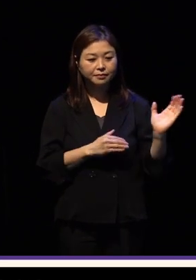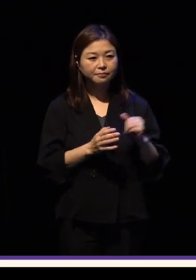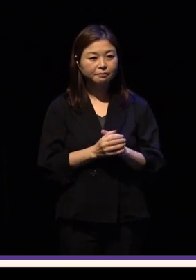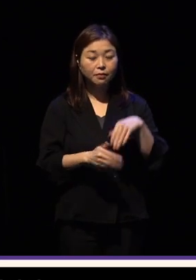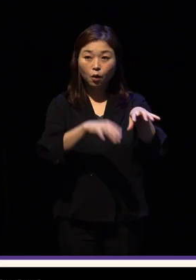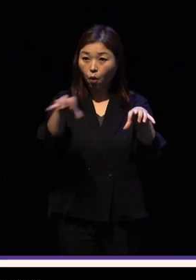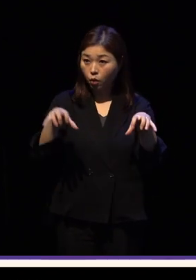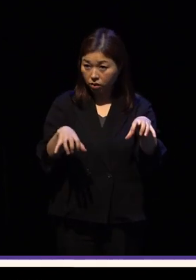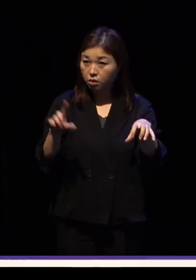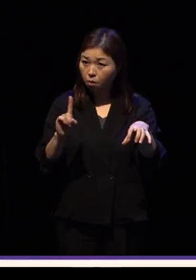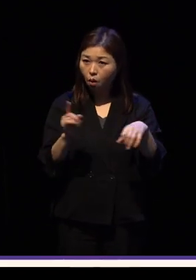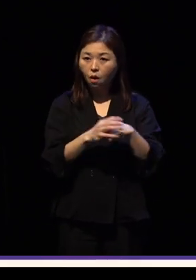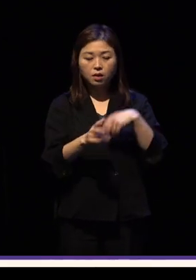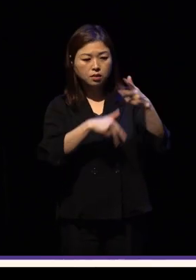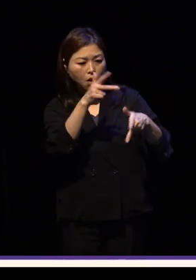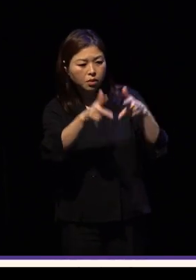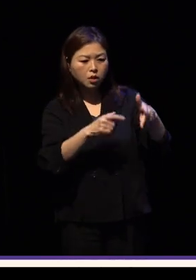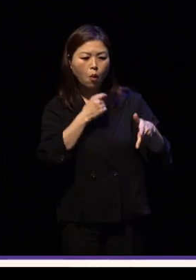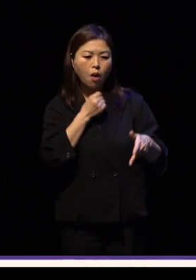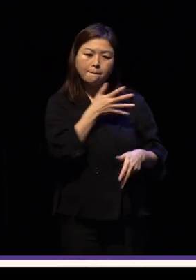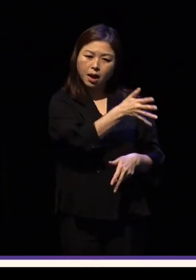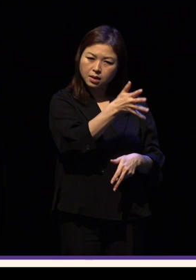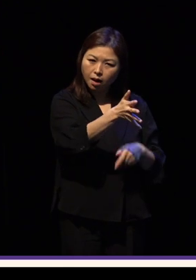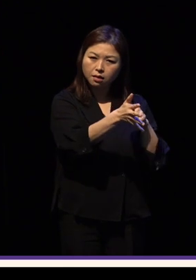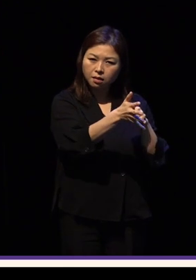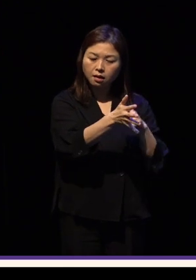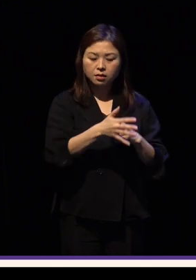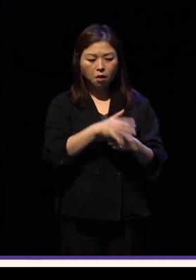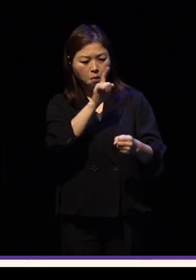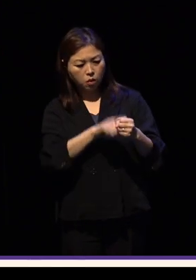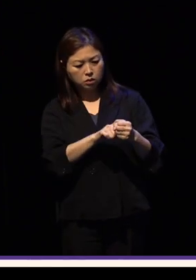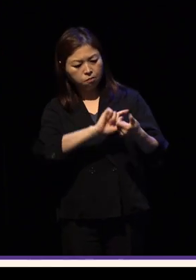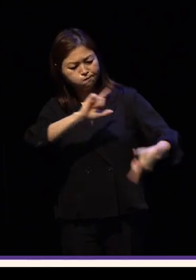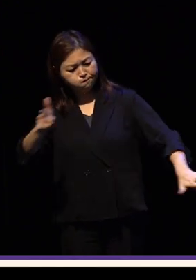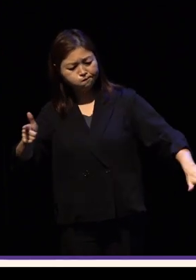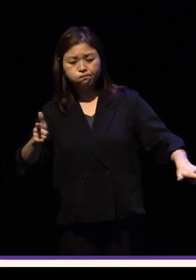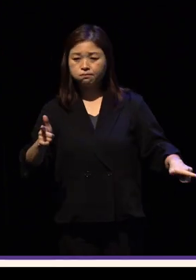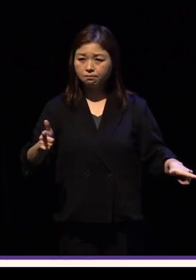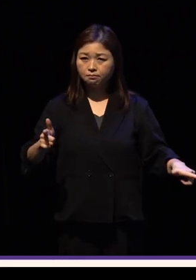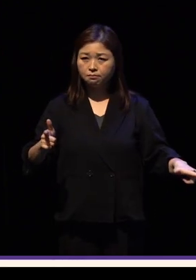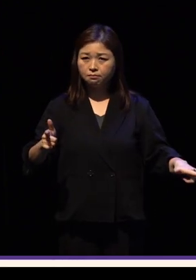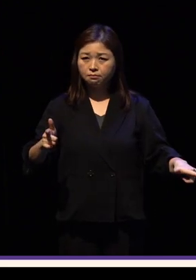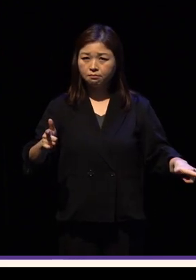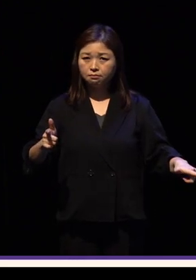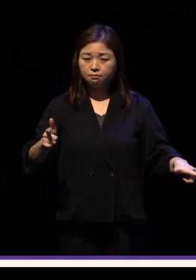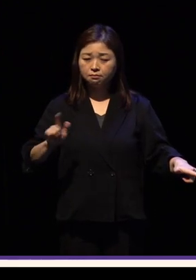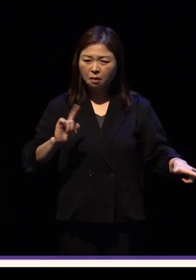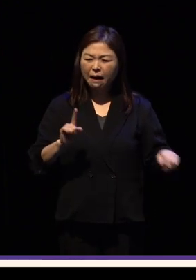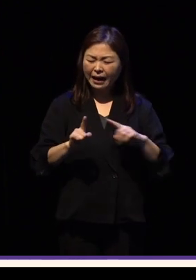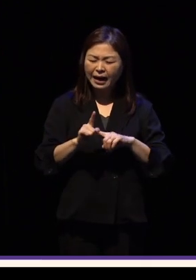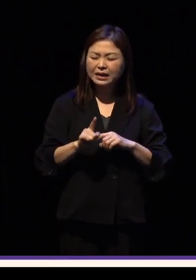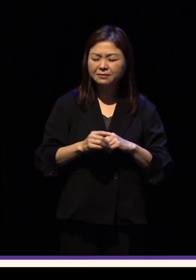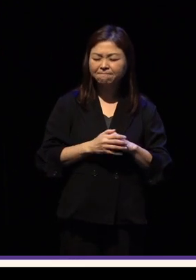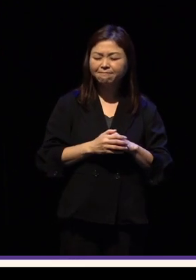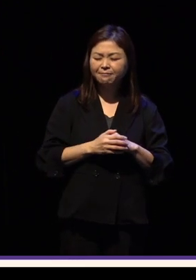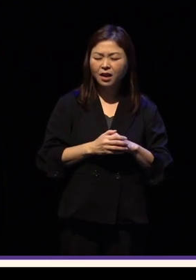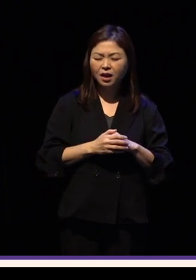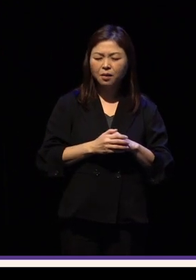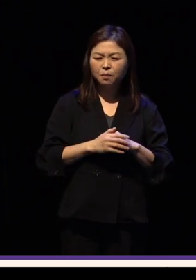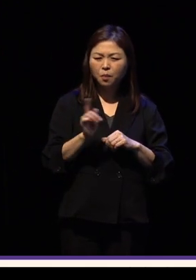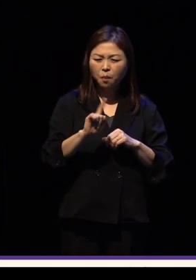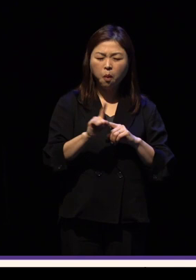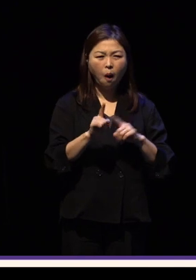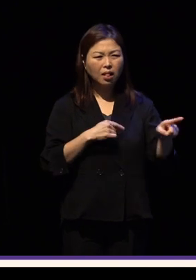현장에서는 또 사업별로 추구하는 방향과 주요 목적이 다른데도 백화점식으로 사업이 나열되어 있고